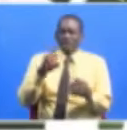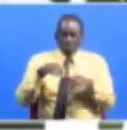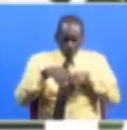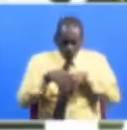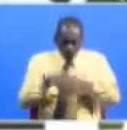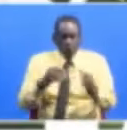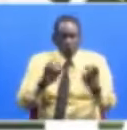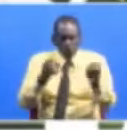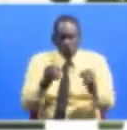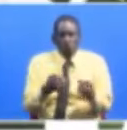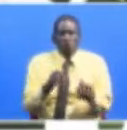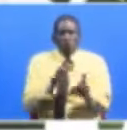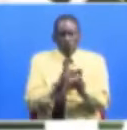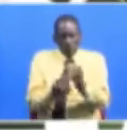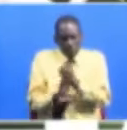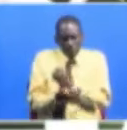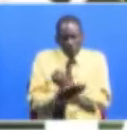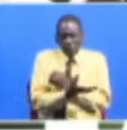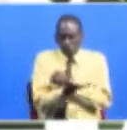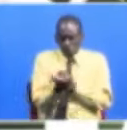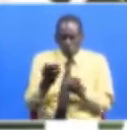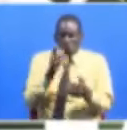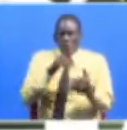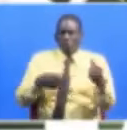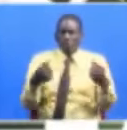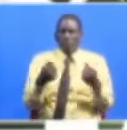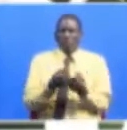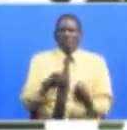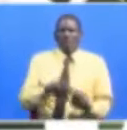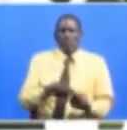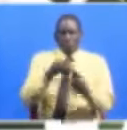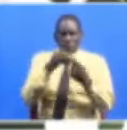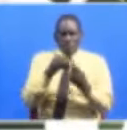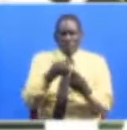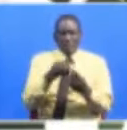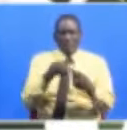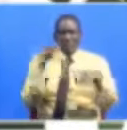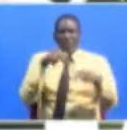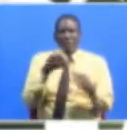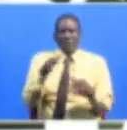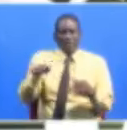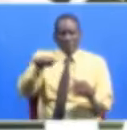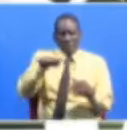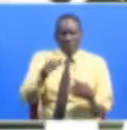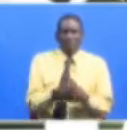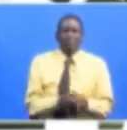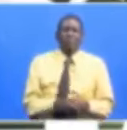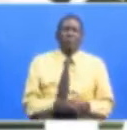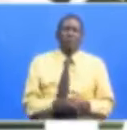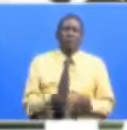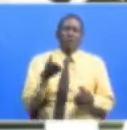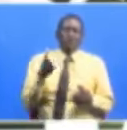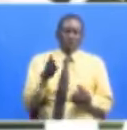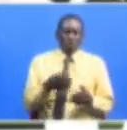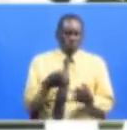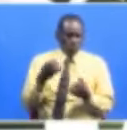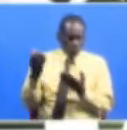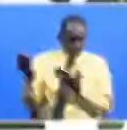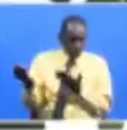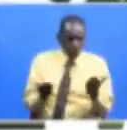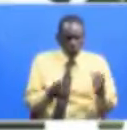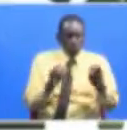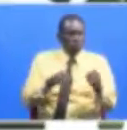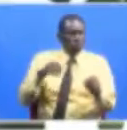tuze kuku Elze ni kipi ambach kina Fany Ika Hasa katika ulo Huu taara hiyo tut takua tuula kwa UK Kamil lifu